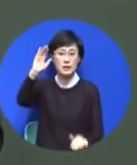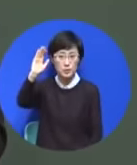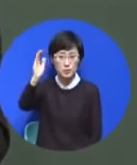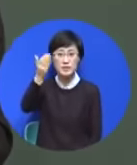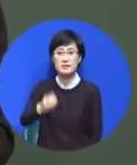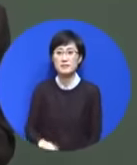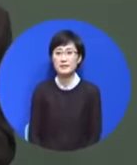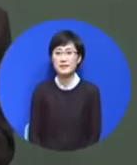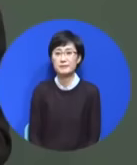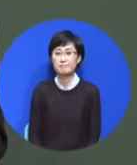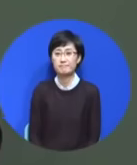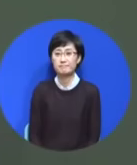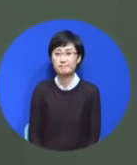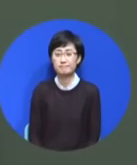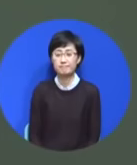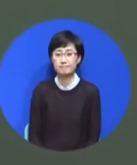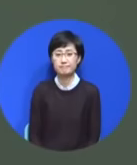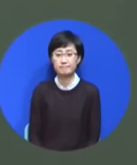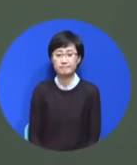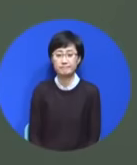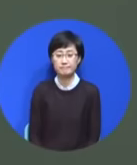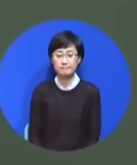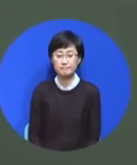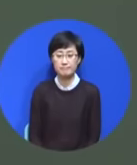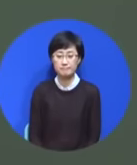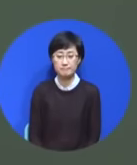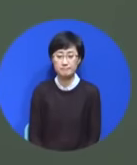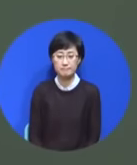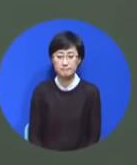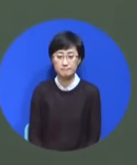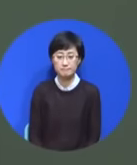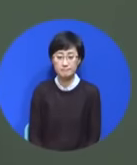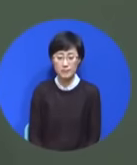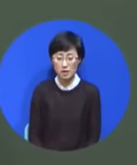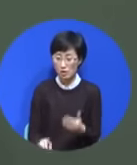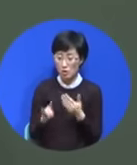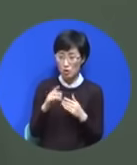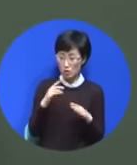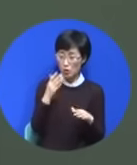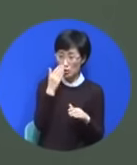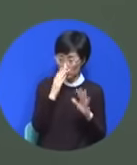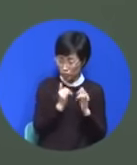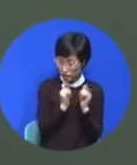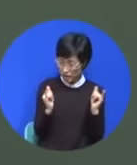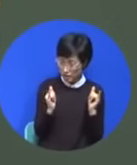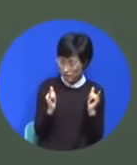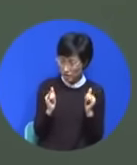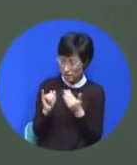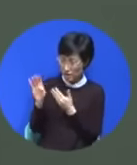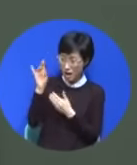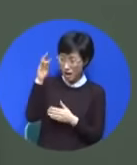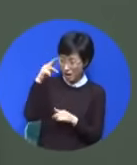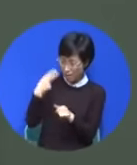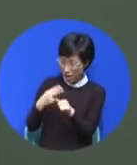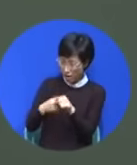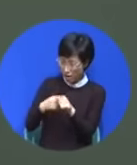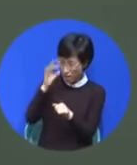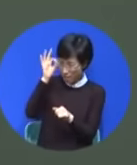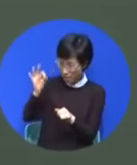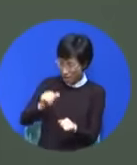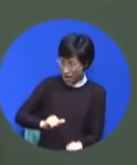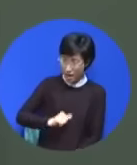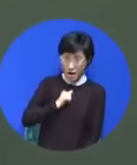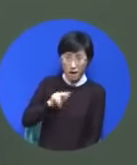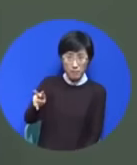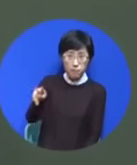되어요 너무나 흥분하고 분하게 생각한 유대인들은 바울을 죽이라고 명령을 내